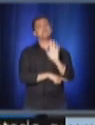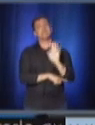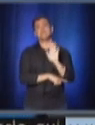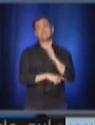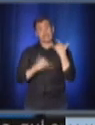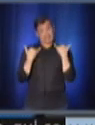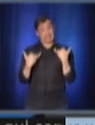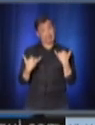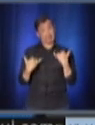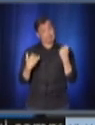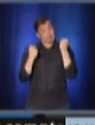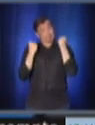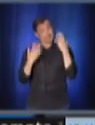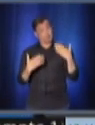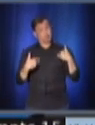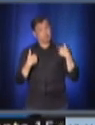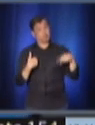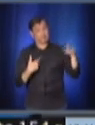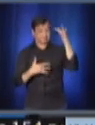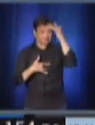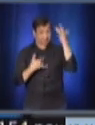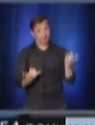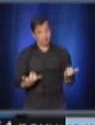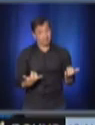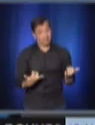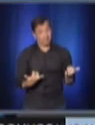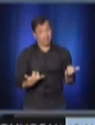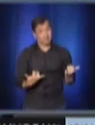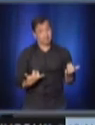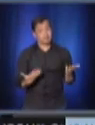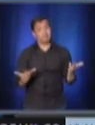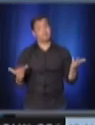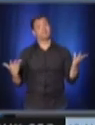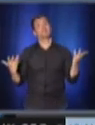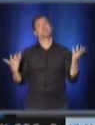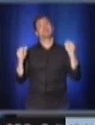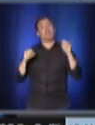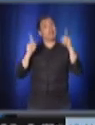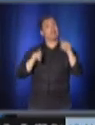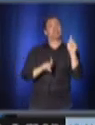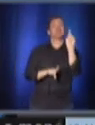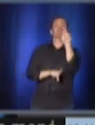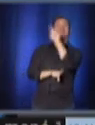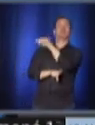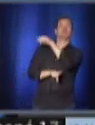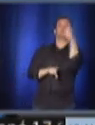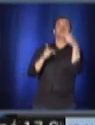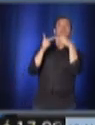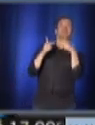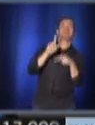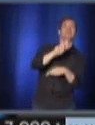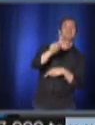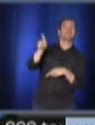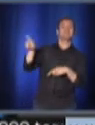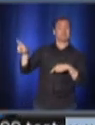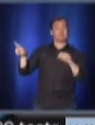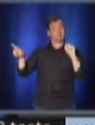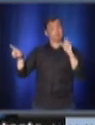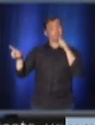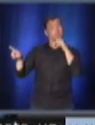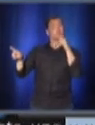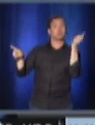Une bonne quantité des jeunes ont été infectés. Et cela pourrait se passer n'importe où. Et vous savez, ces fêtes-là, il